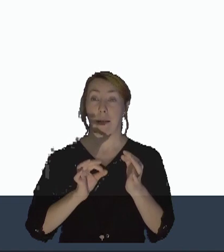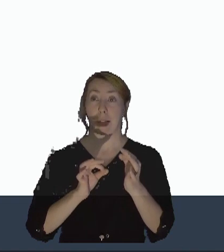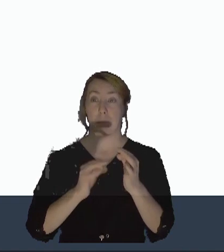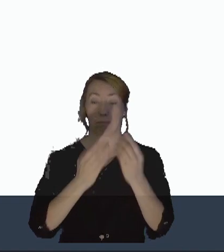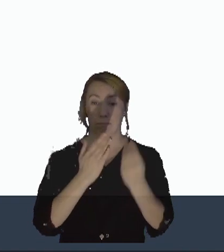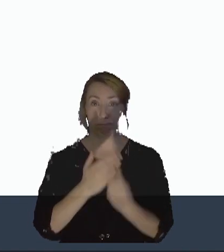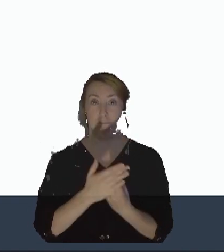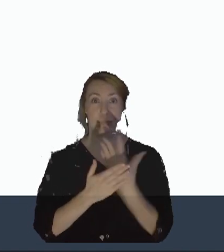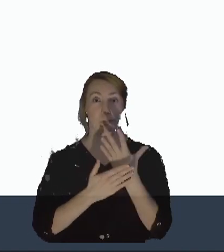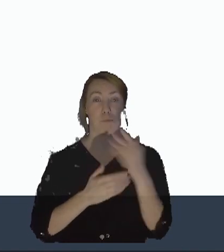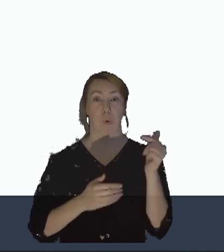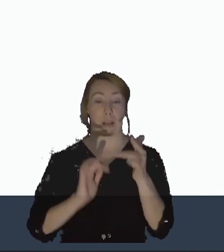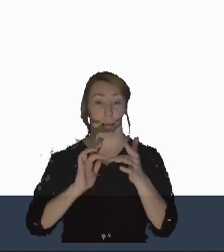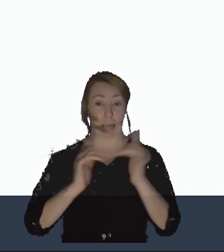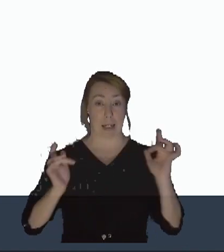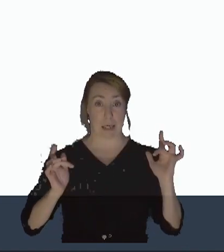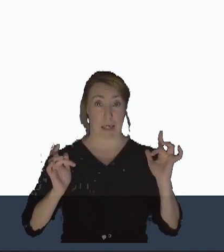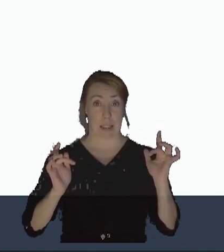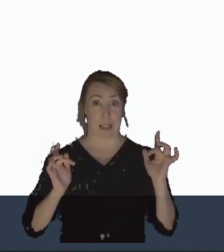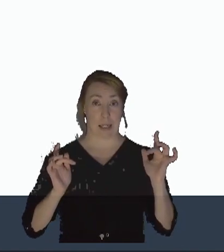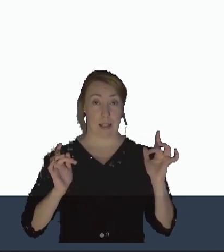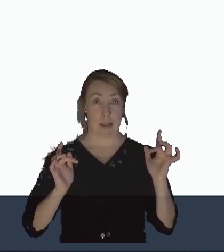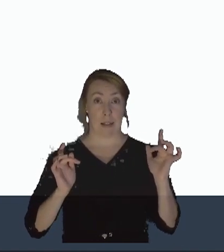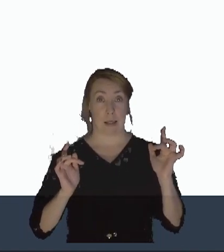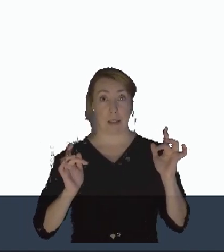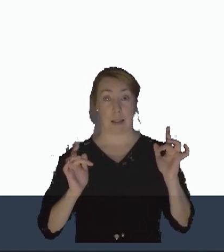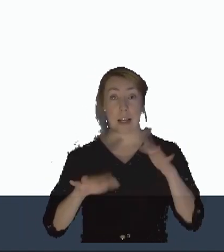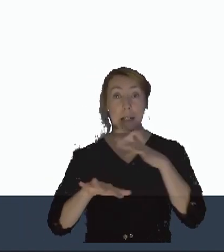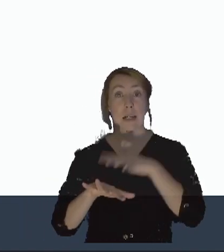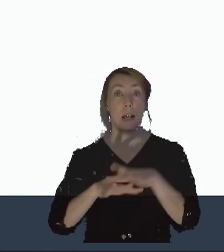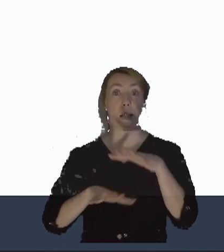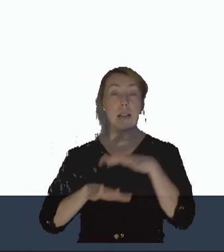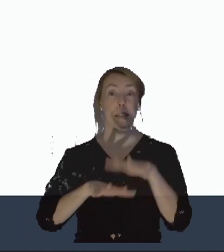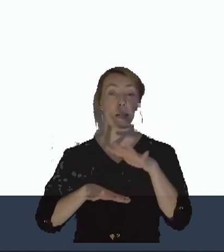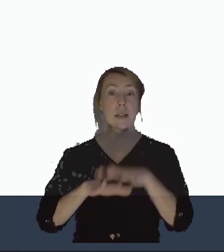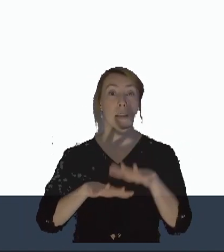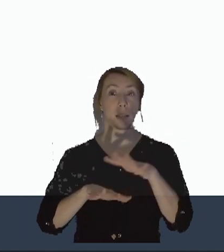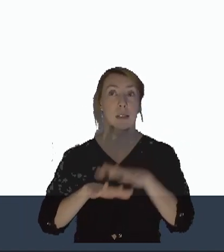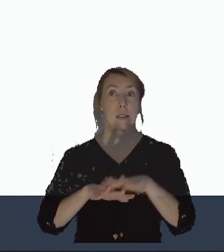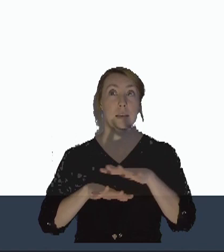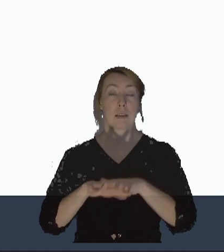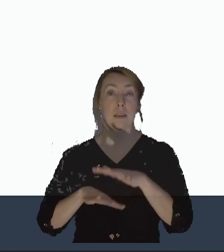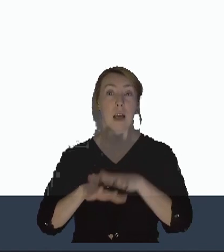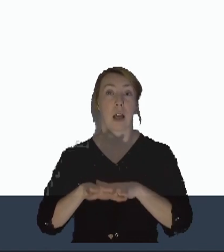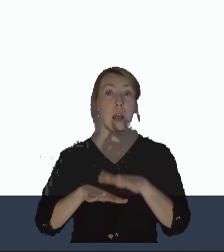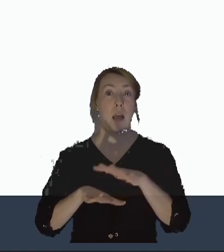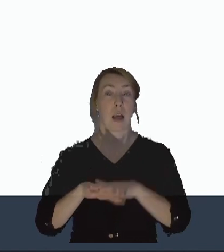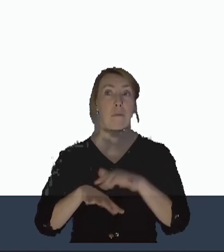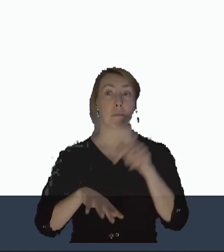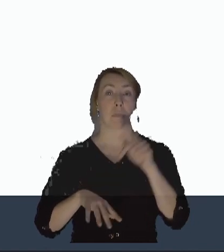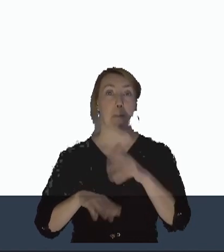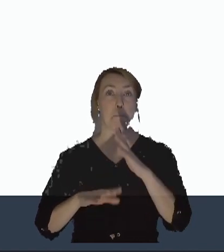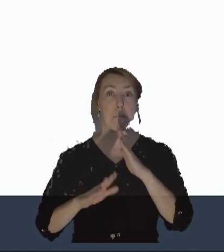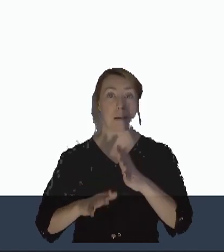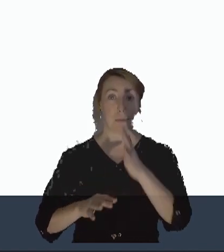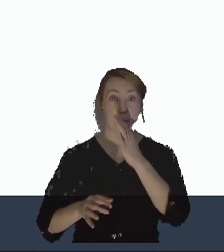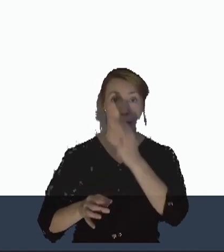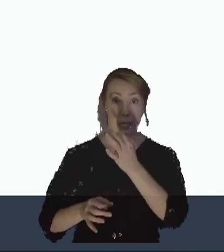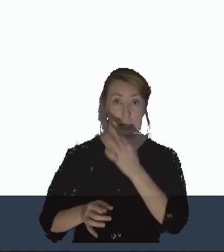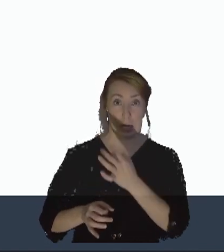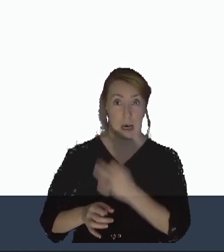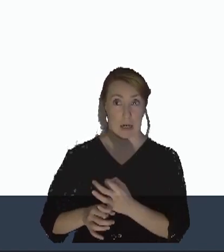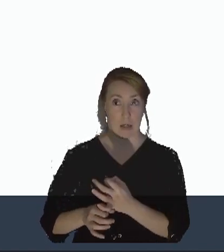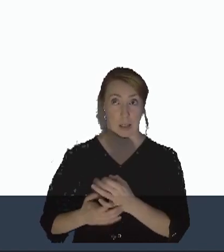się pojawić link do systemu, na którym będą się pojawiać pytania.